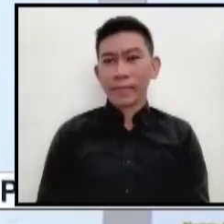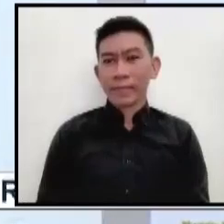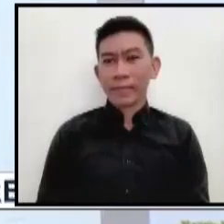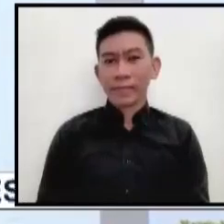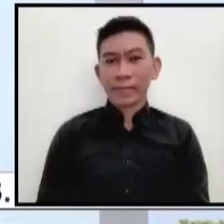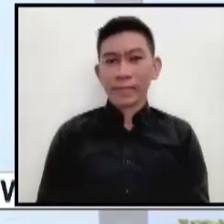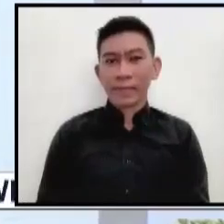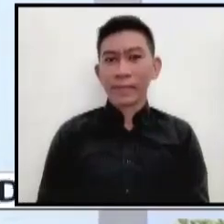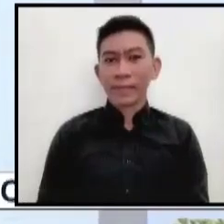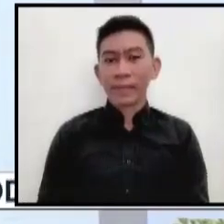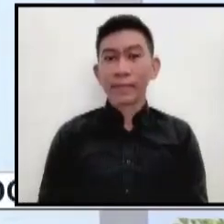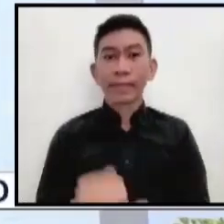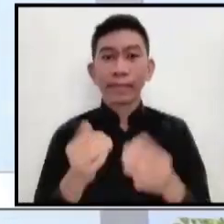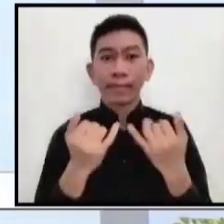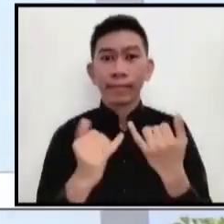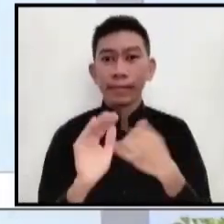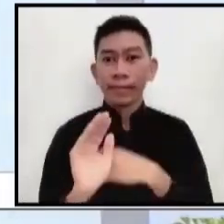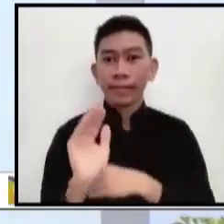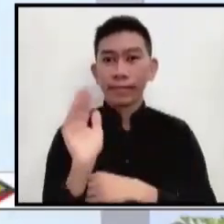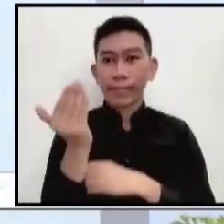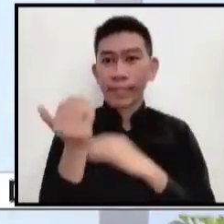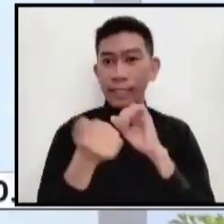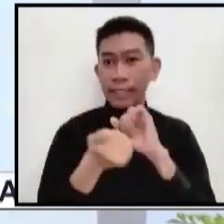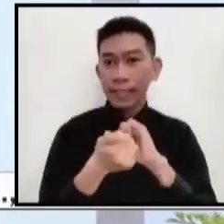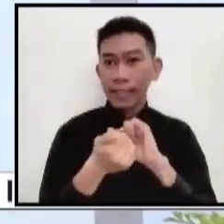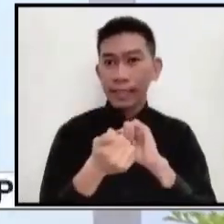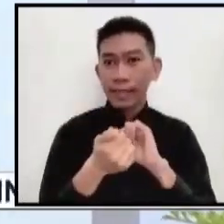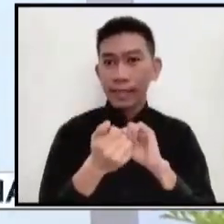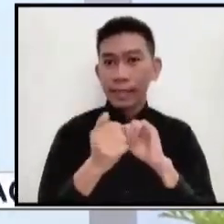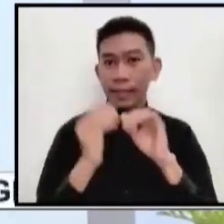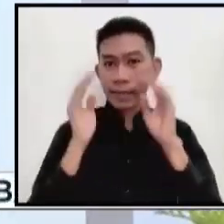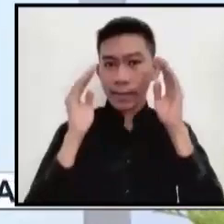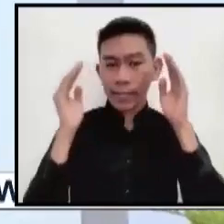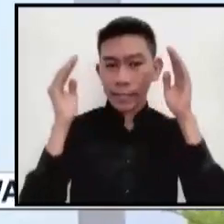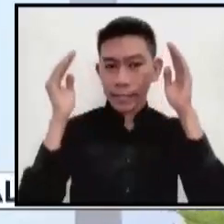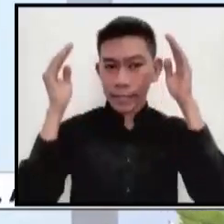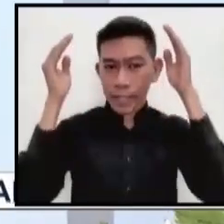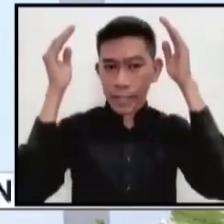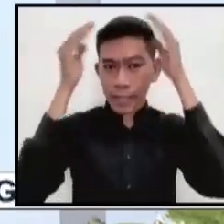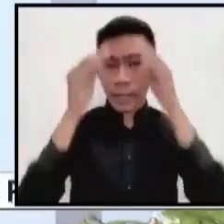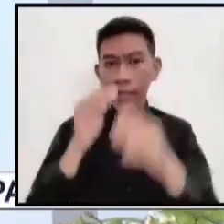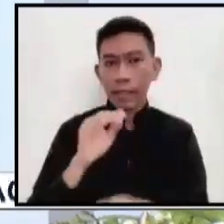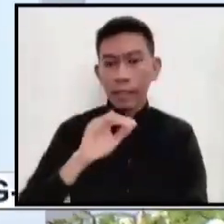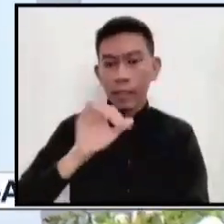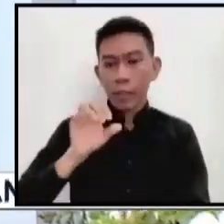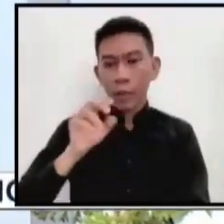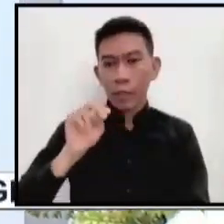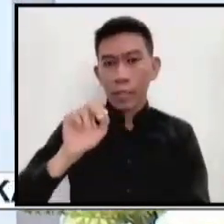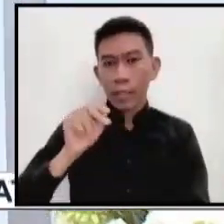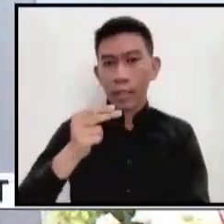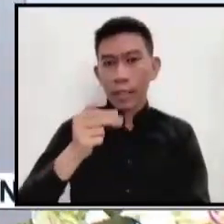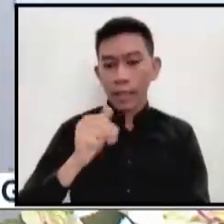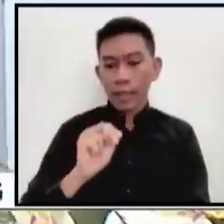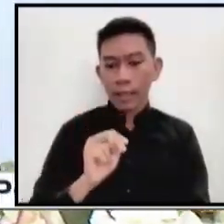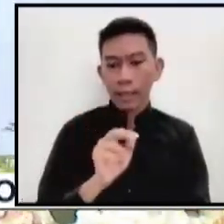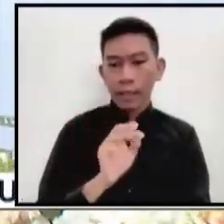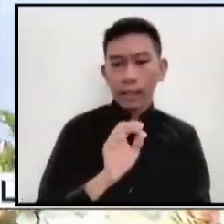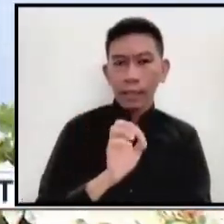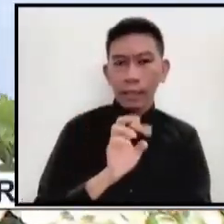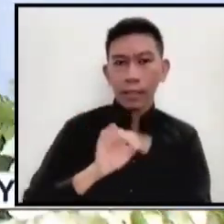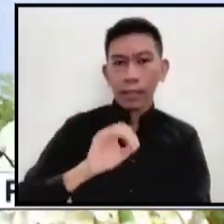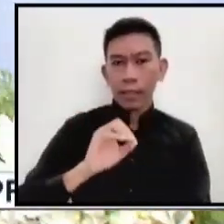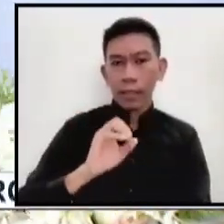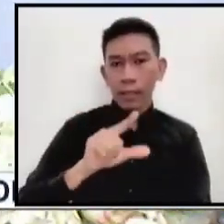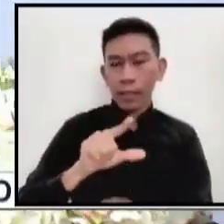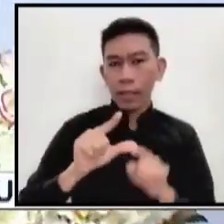Ngayong umaga po ay kasama muli natin si Bishop Jonathan Ferriol, ang Deputy Executive Minister ng Pentecostal Missionary Church of Christ,